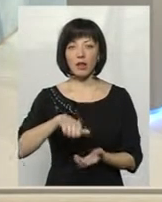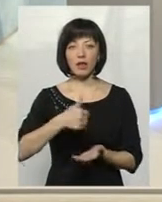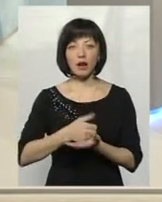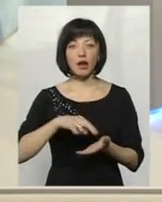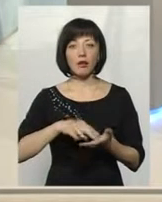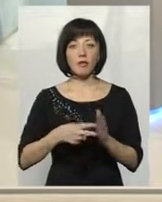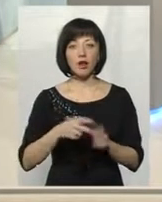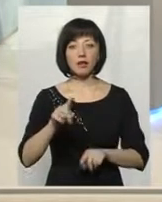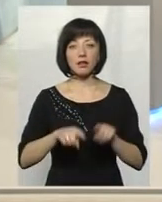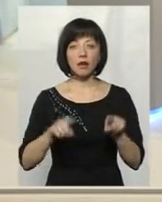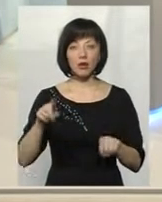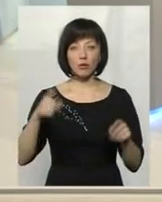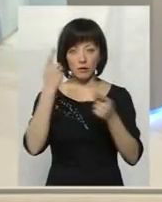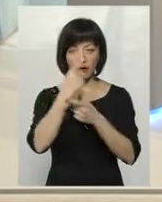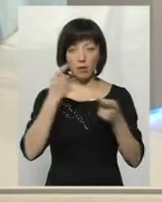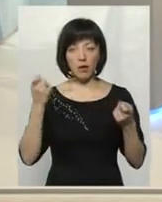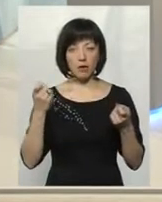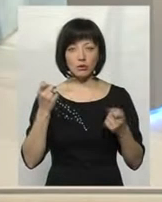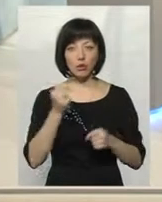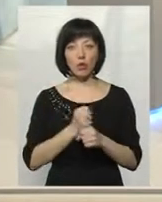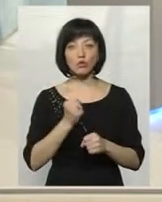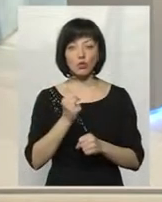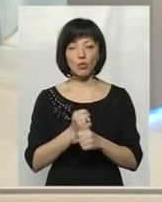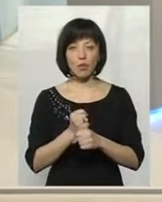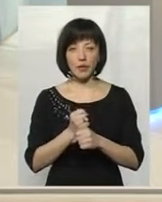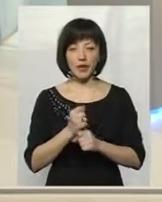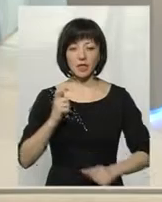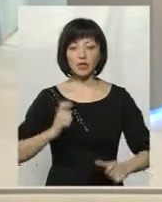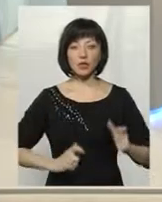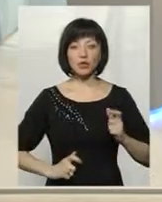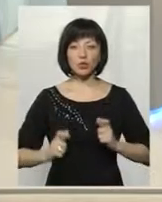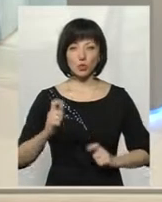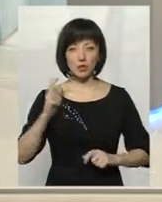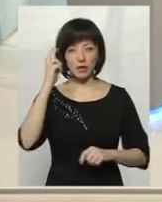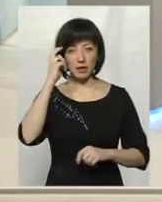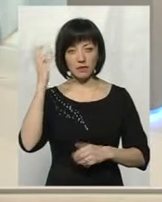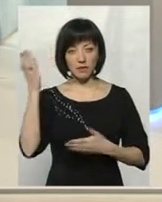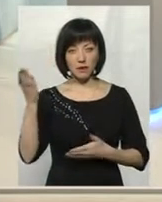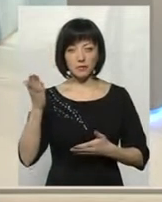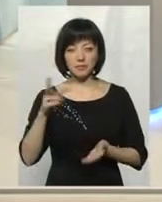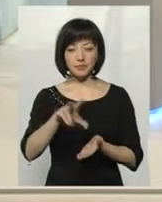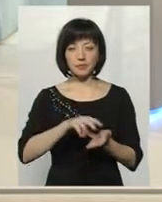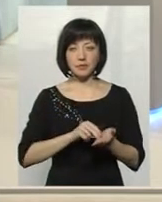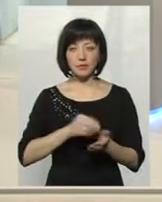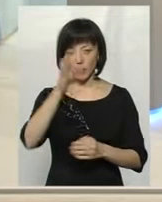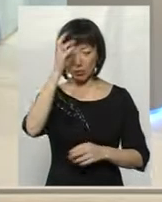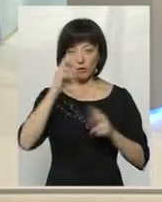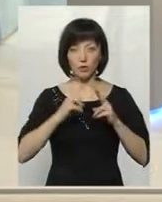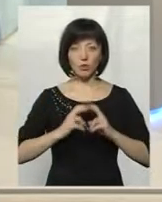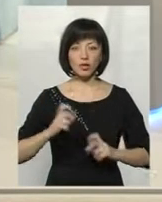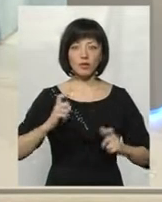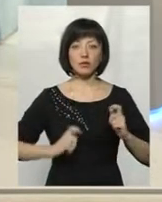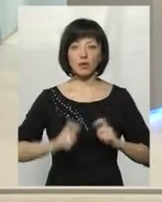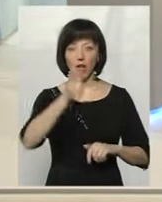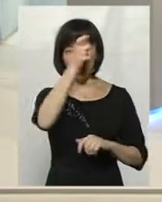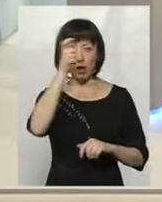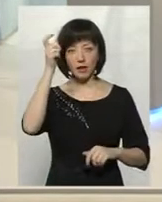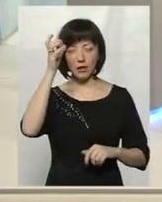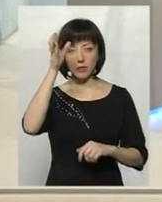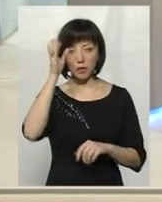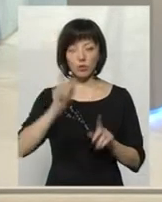то деяку інформацію розробник Інституту Дніпромісто Київський брав в науково-дослідних інститутах Академії наук. І вони